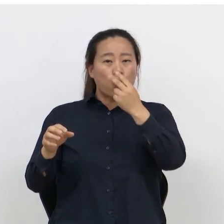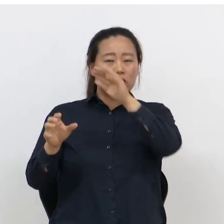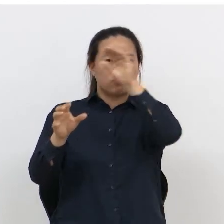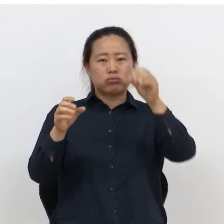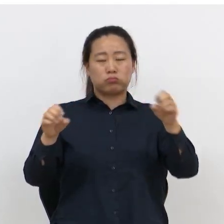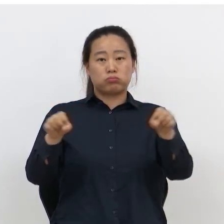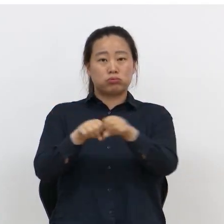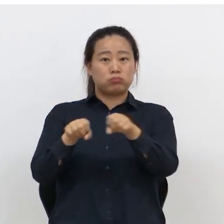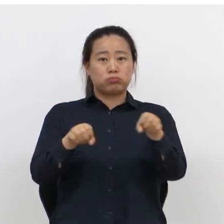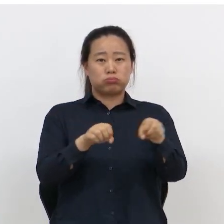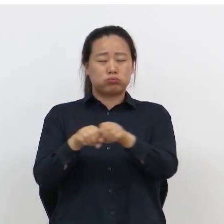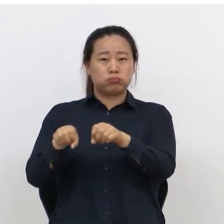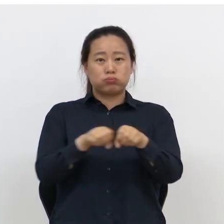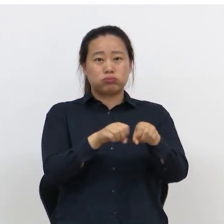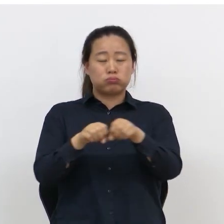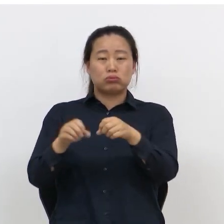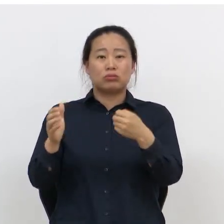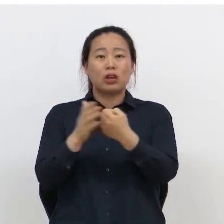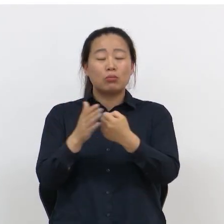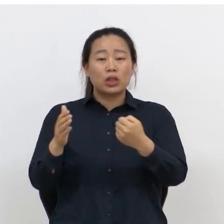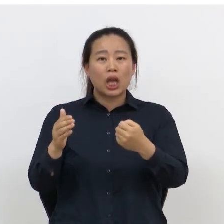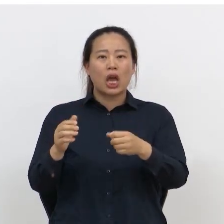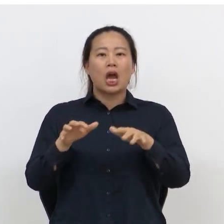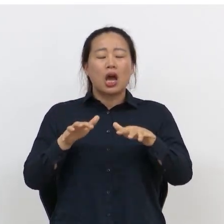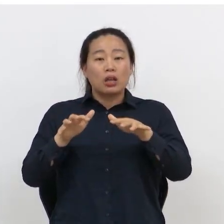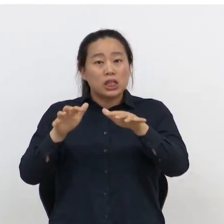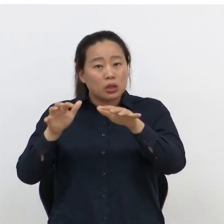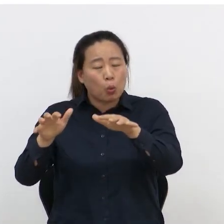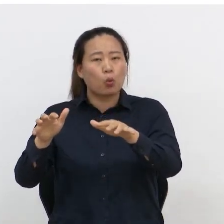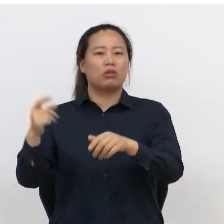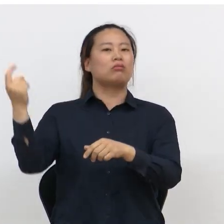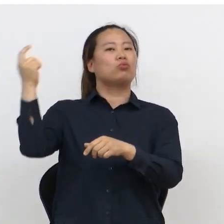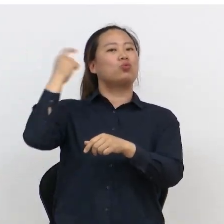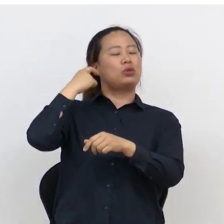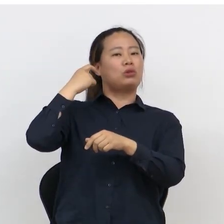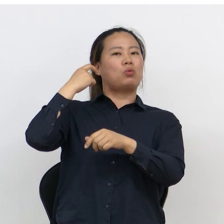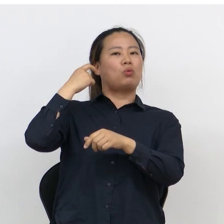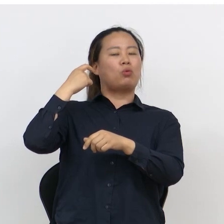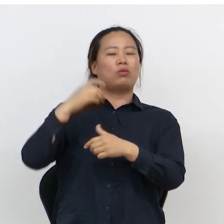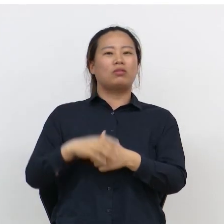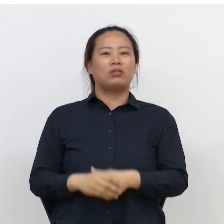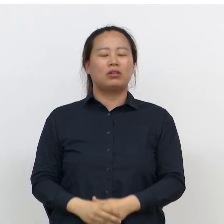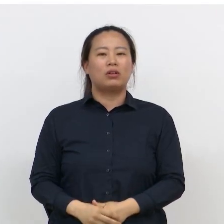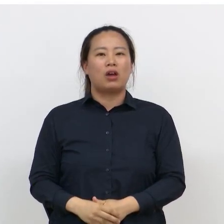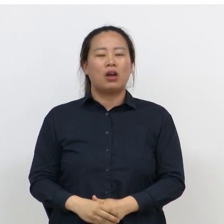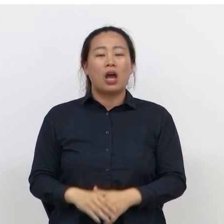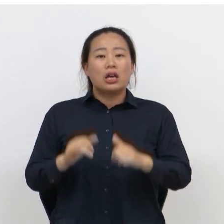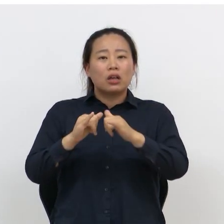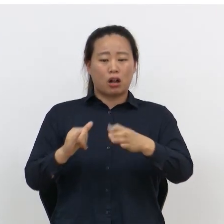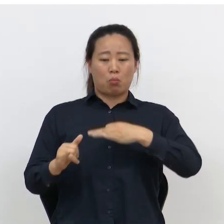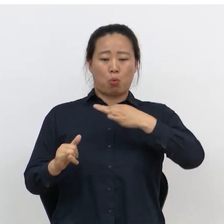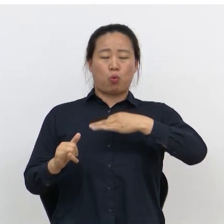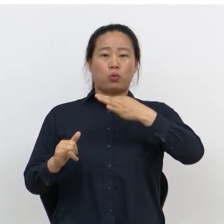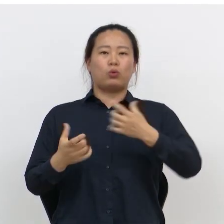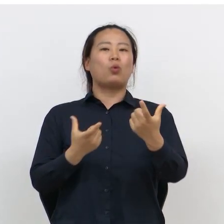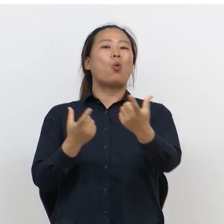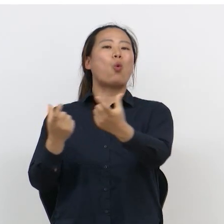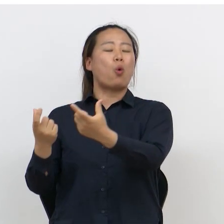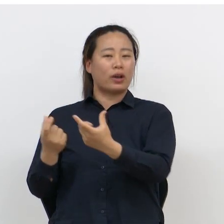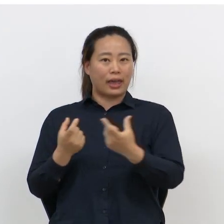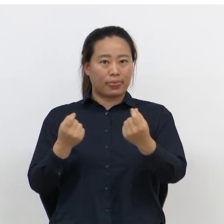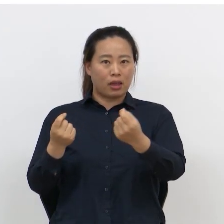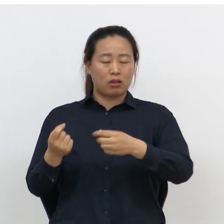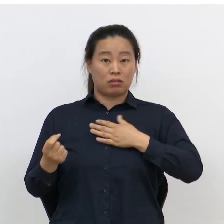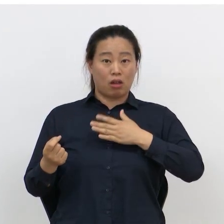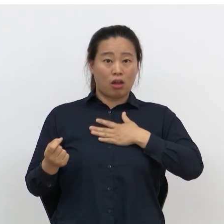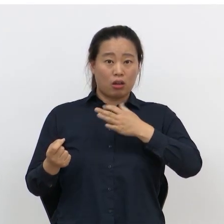얻어맞아 가지고는 계속 튕겨져 나가서 여기 듣는 사람 귀까지 오는 것이죠. 사람 목소리도 마찬가지입니다. 제가 목소리를